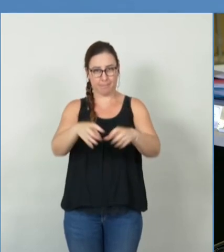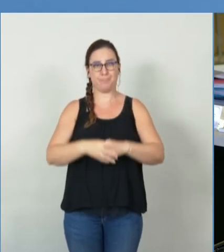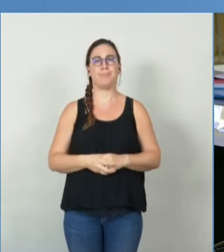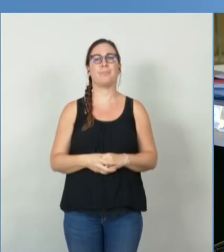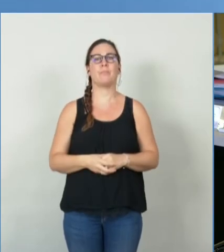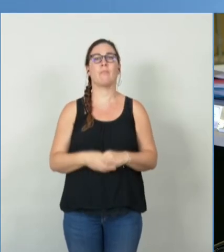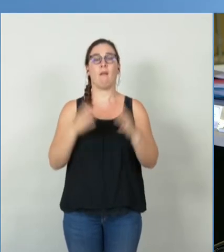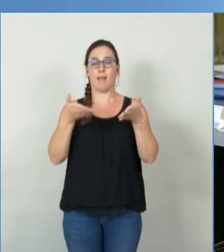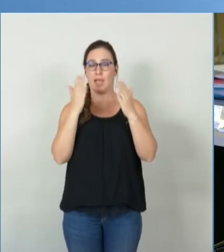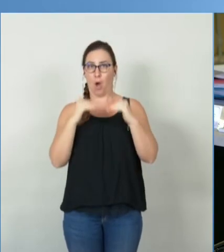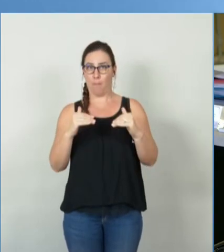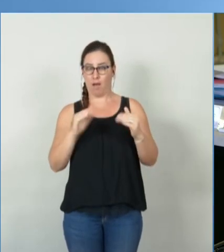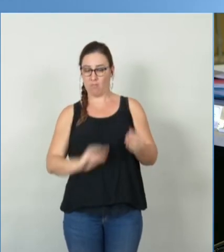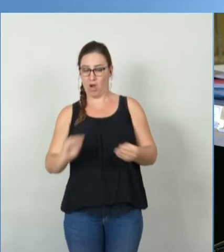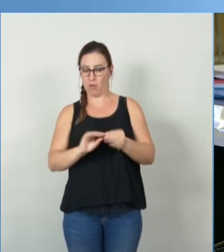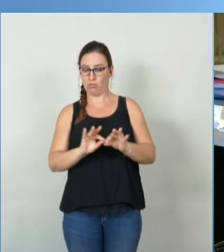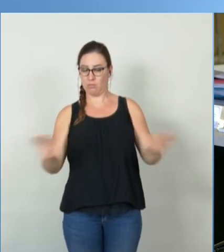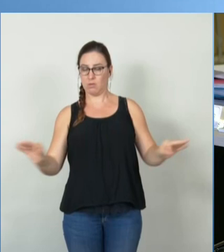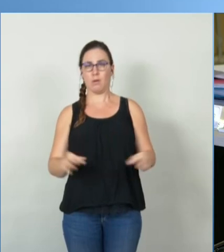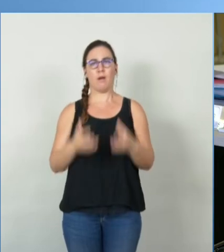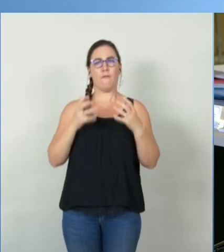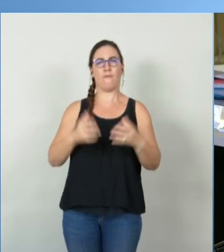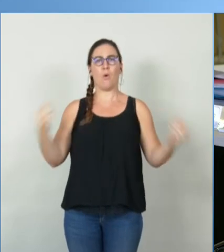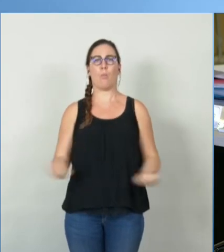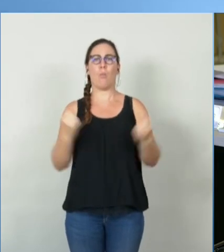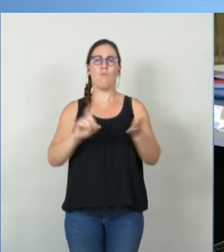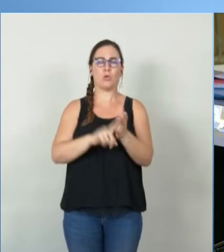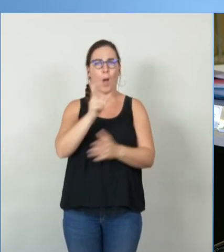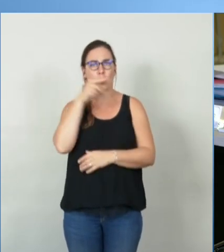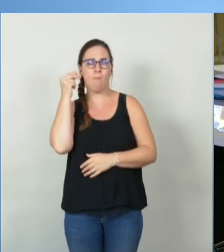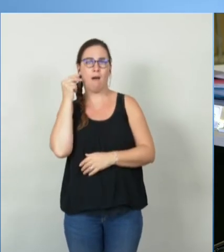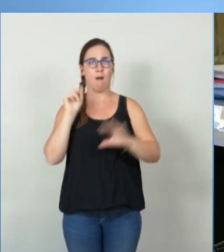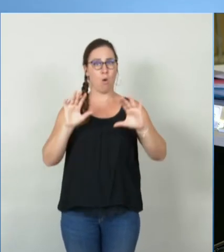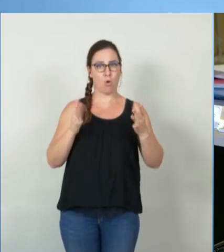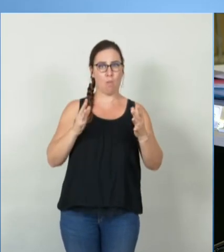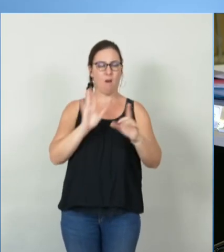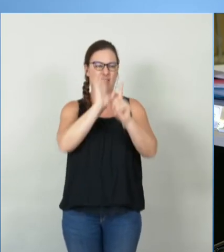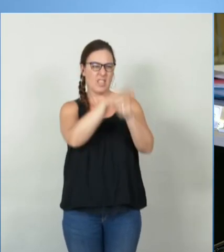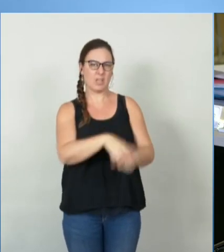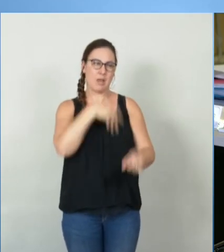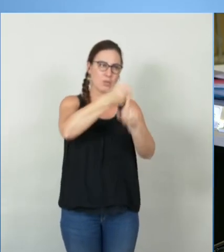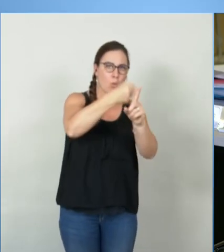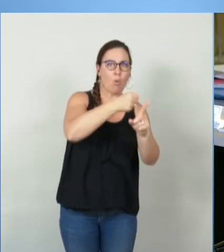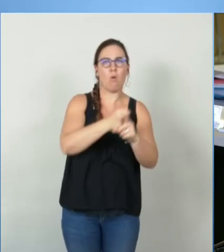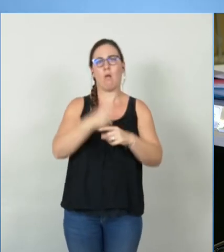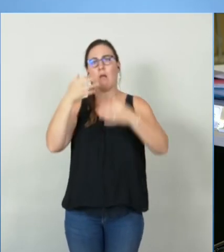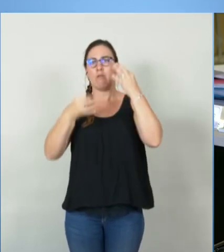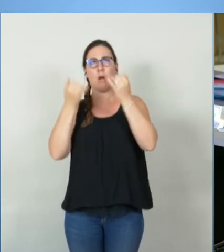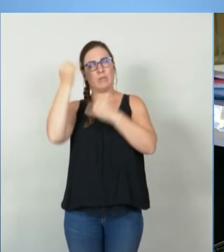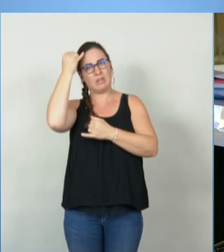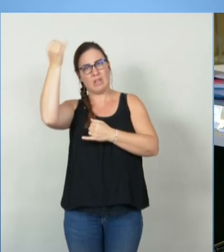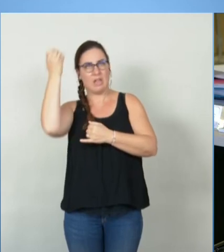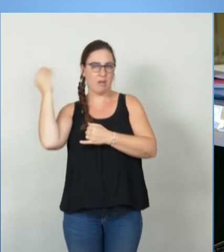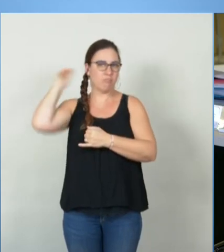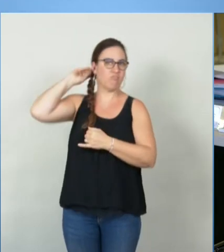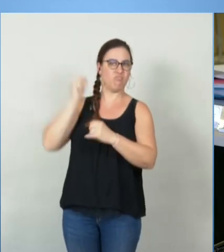un peu plus bas vous ajoutez celui de promouvoir les droits humains en luttant contre les discriminations et les préjugés avec pour